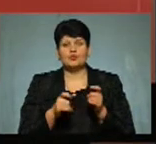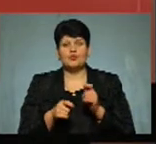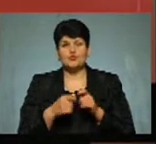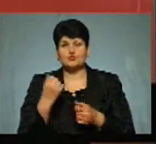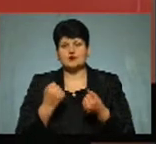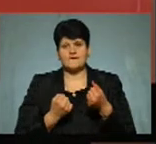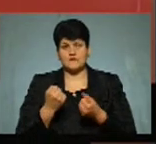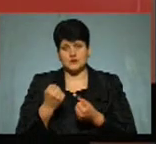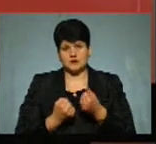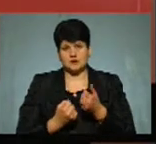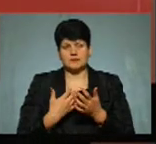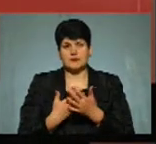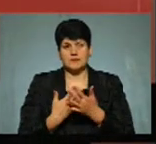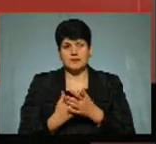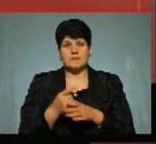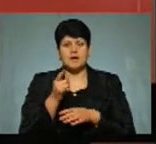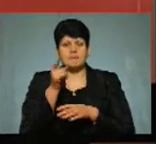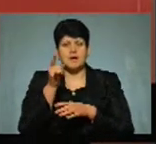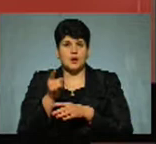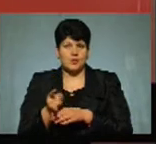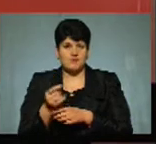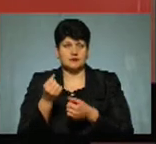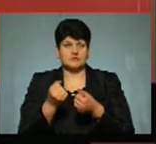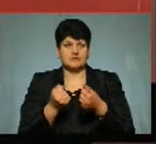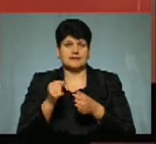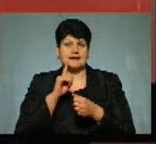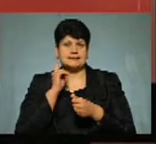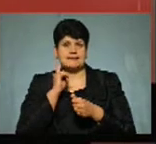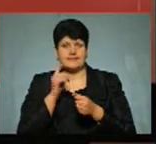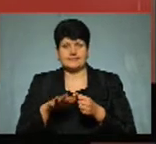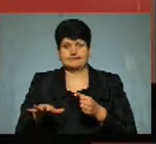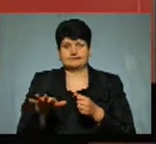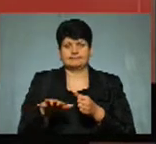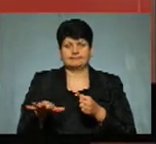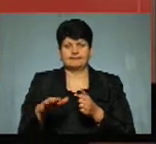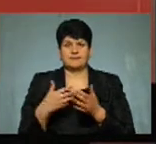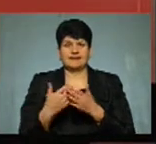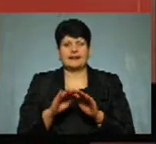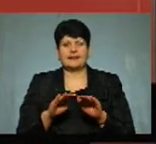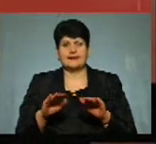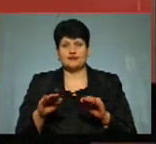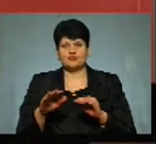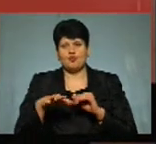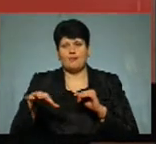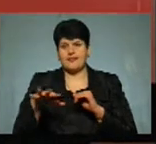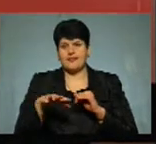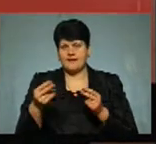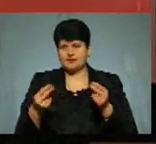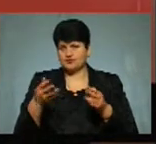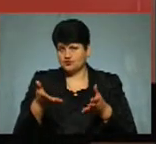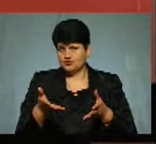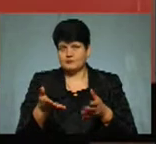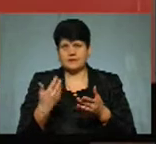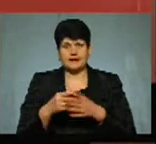Для прикладу, припаркований автомобіль на зеленій ділянці, чи там на дитячому майданчику, чи в дворі десь. Він був там